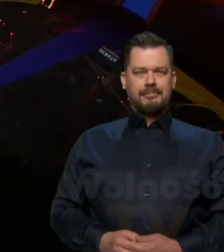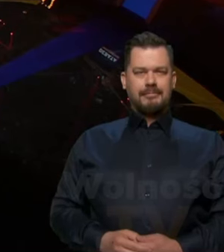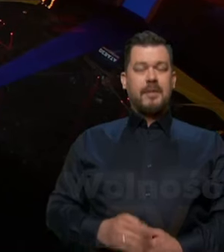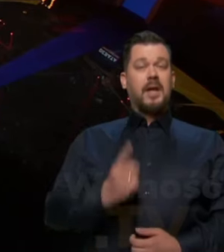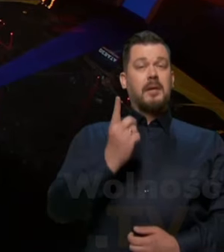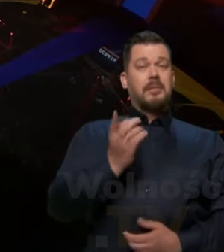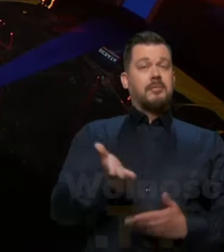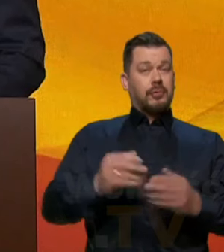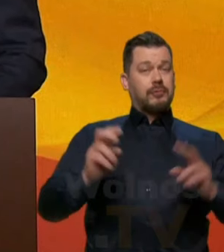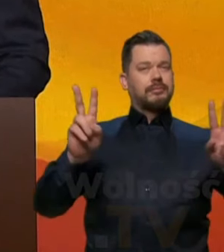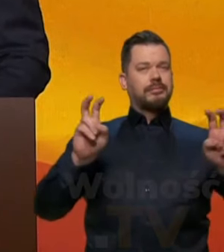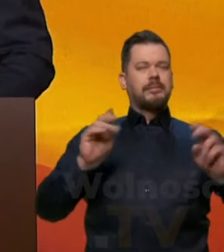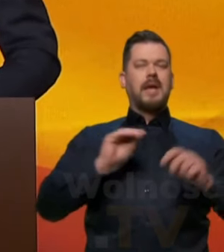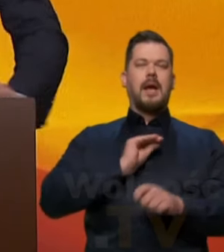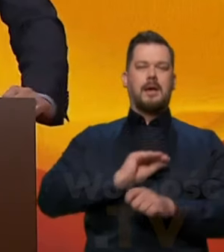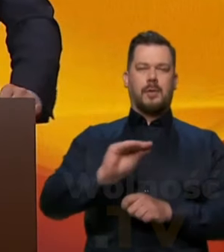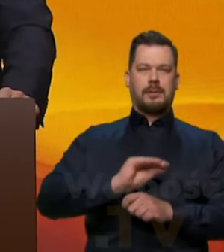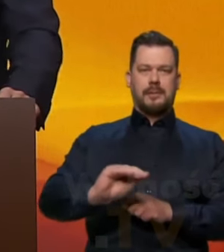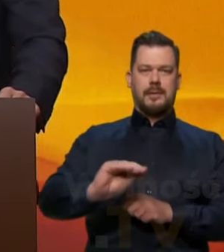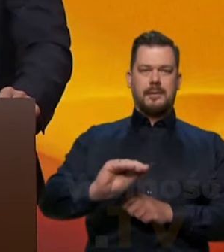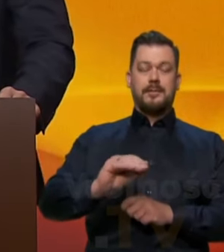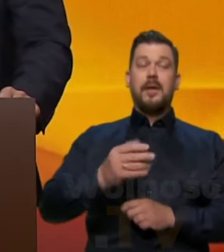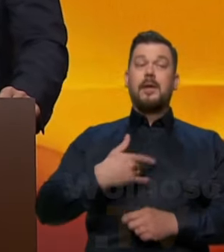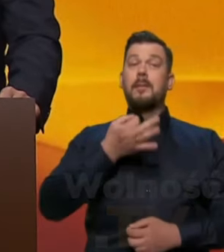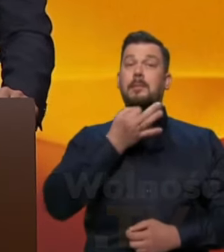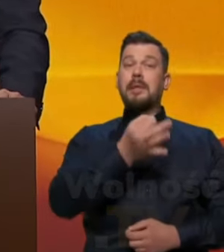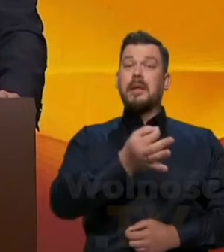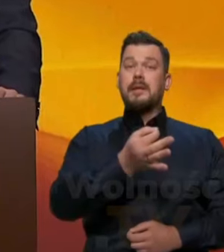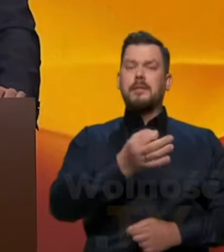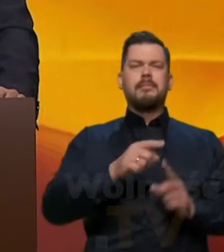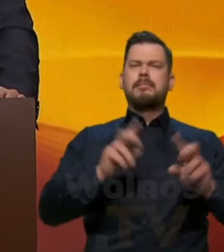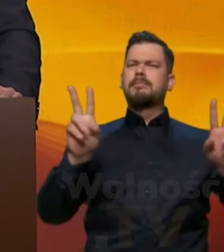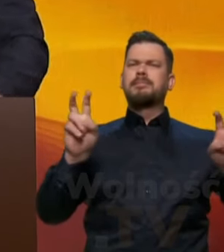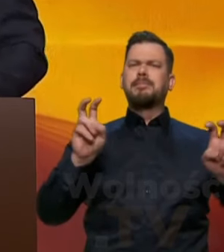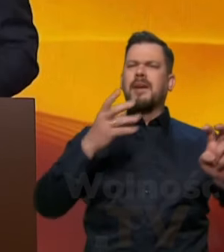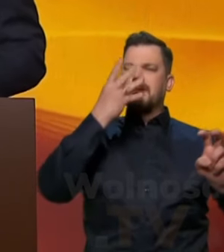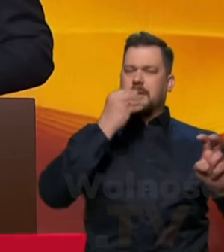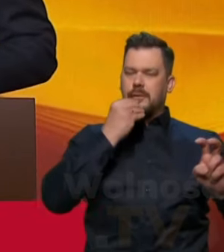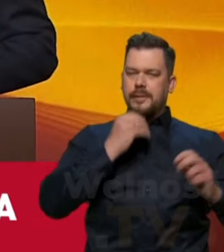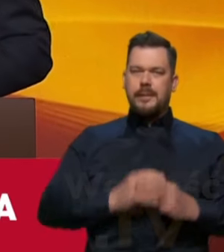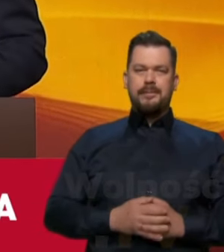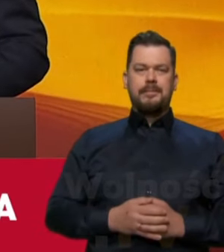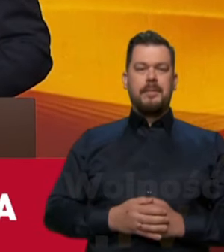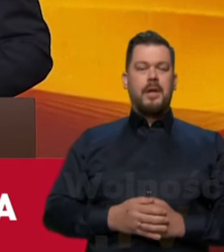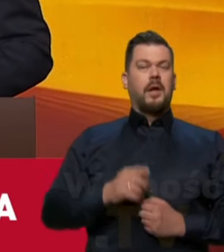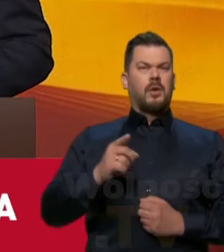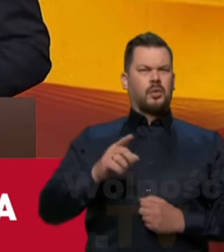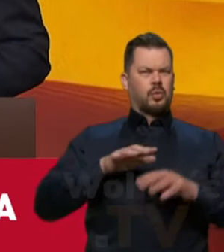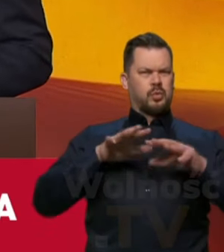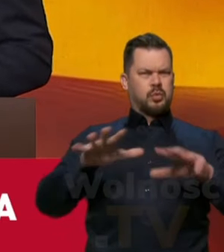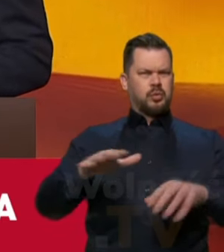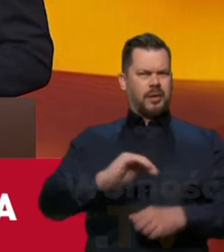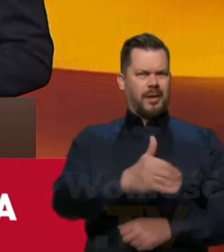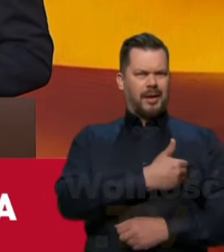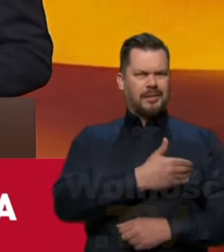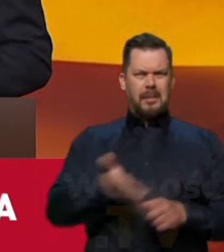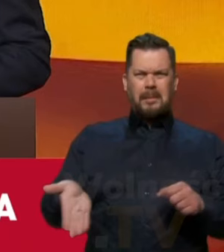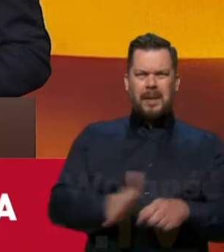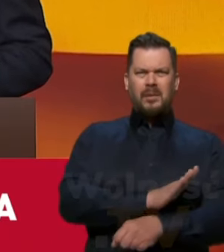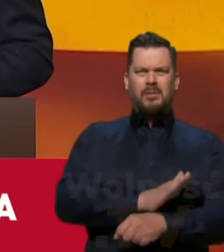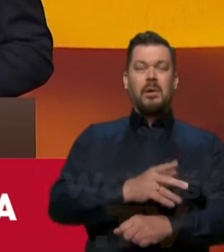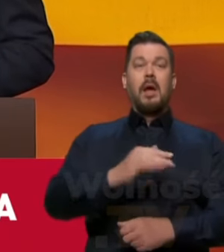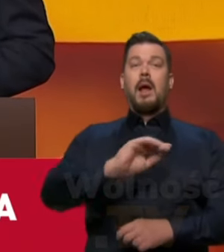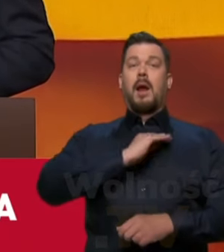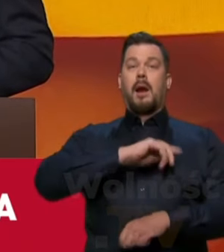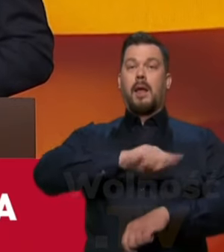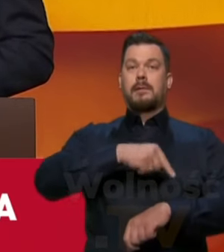Pierwsza kategoria, czyli edukacja, i pytanie, które w niej padnie, brzmi następująco. Przeludnione klasy w szkołach, lekcje na dwie zmiany,